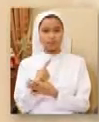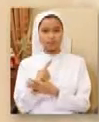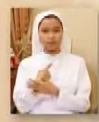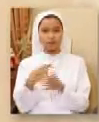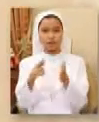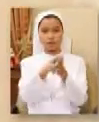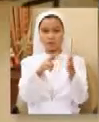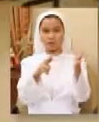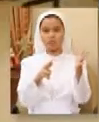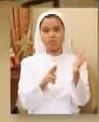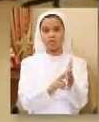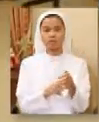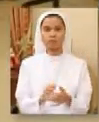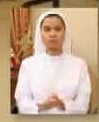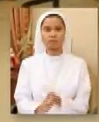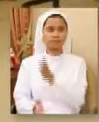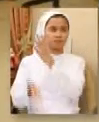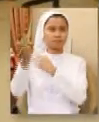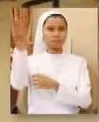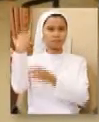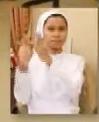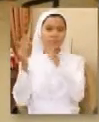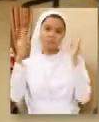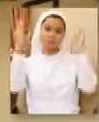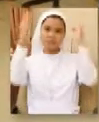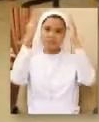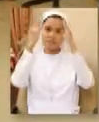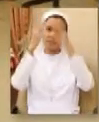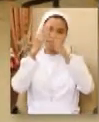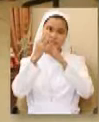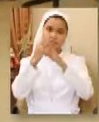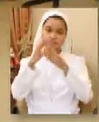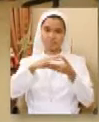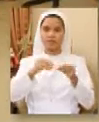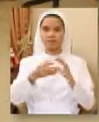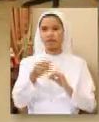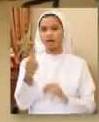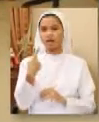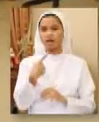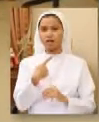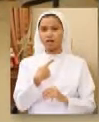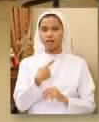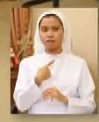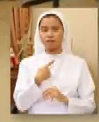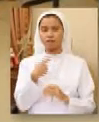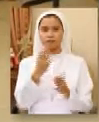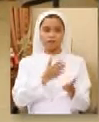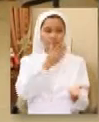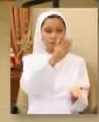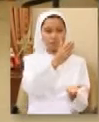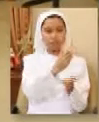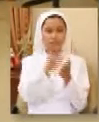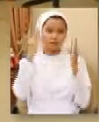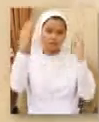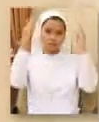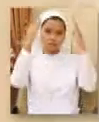makakalimutan, meron lumapit sa akin isang old man, president siya ng samahan ng